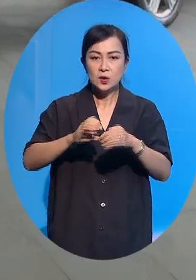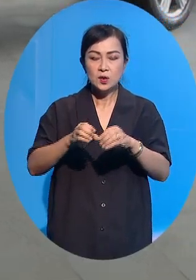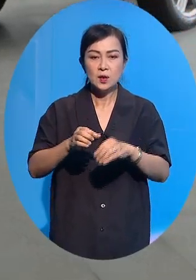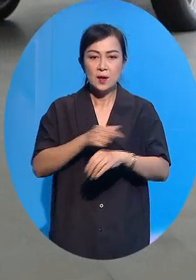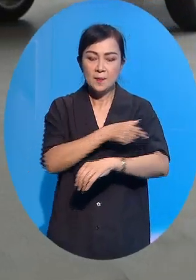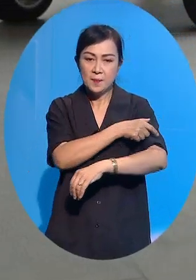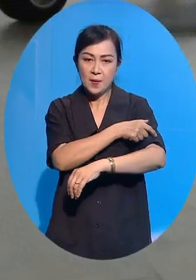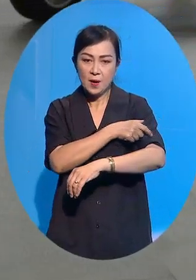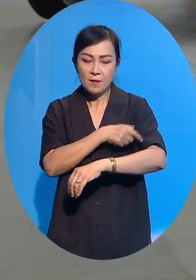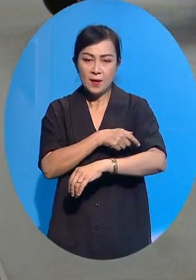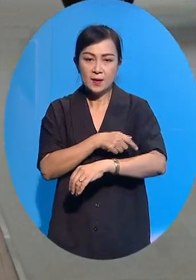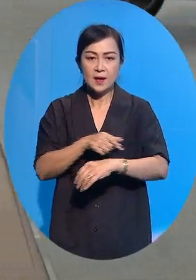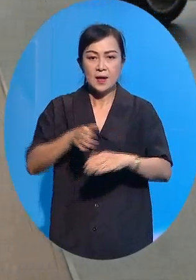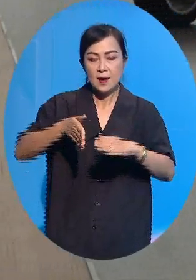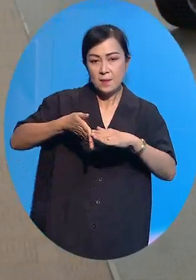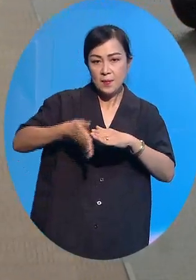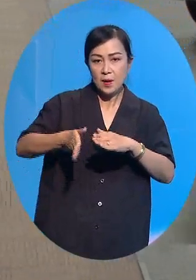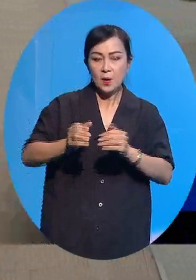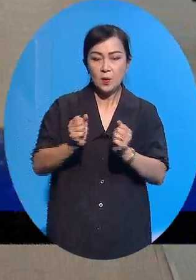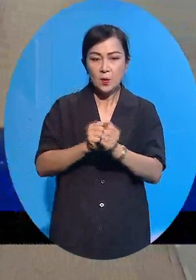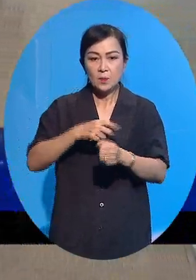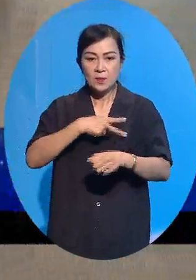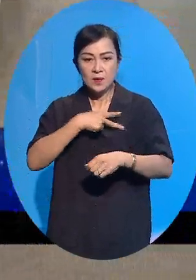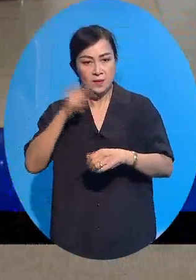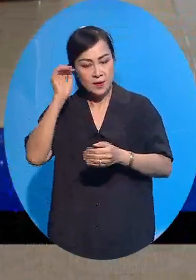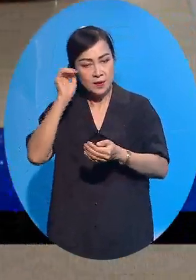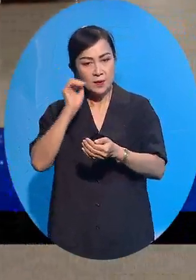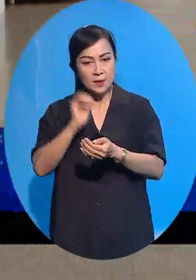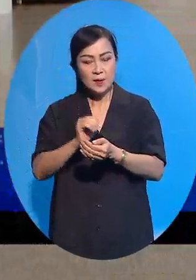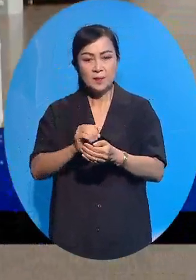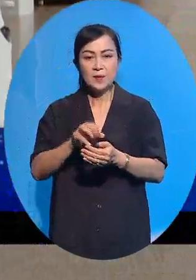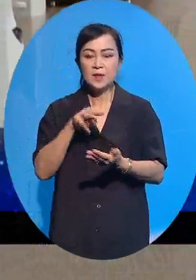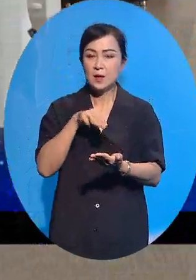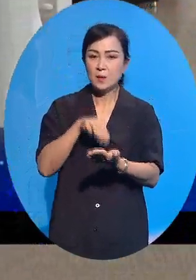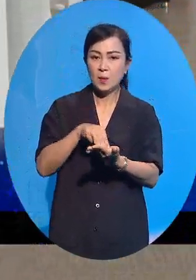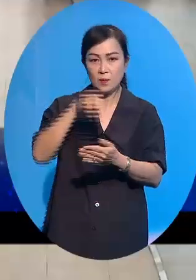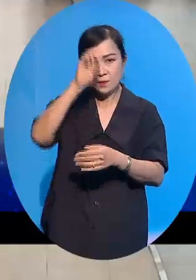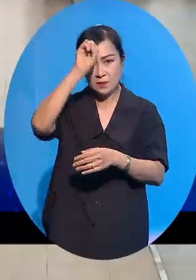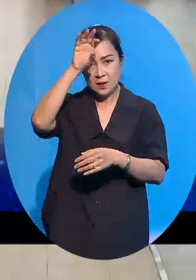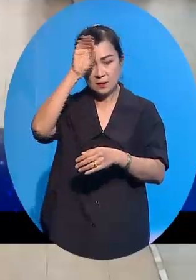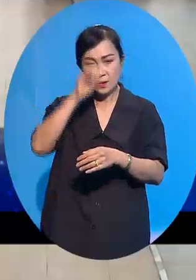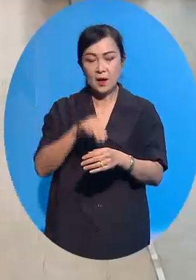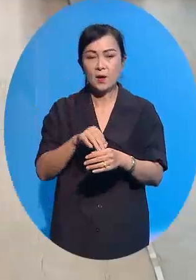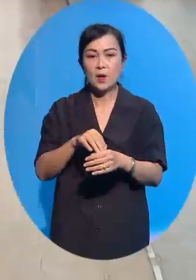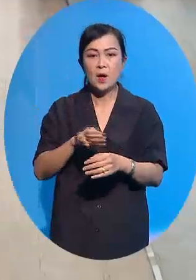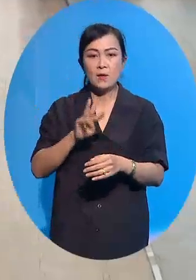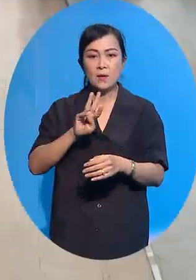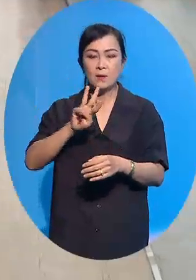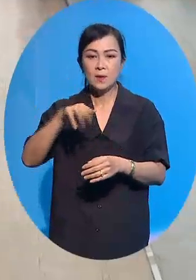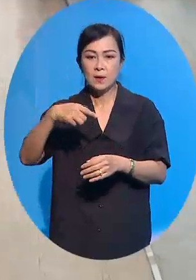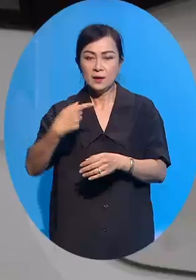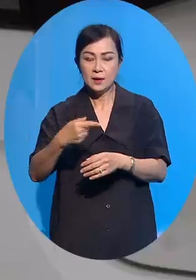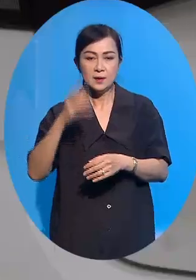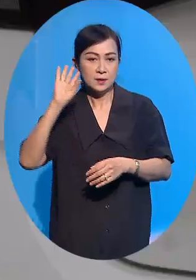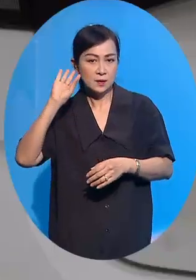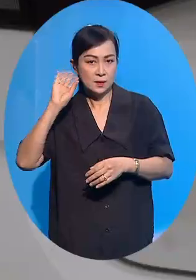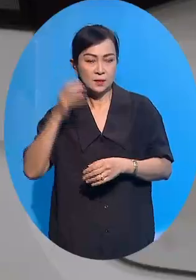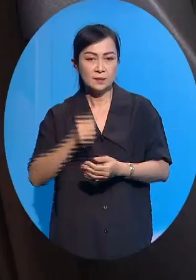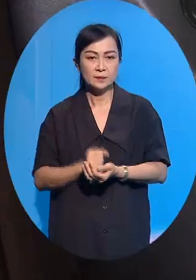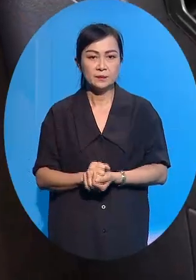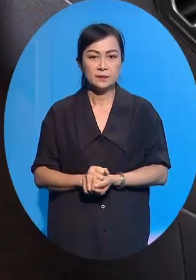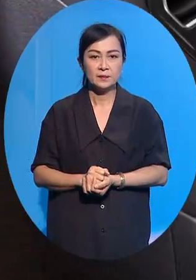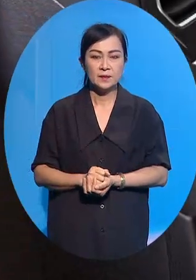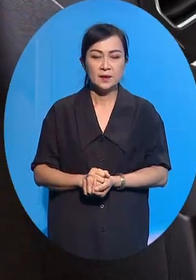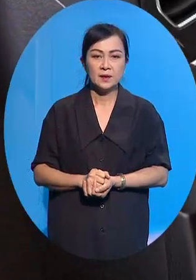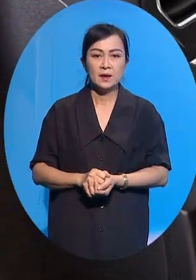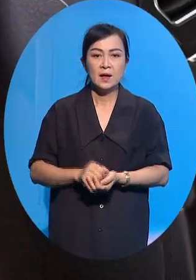bảo hành, bảo dưỡng chính hãng, cùng đội ngũ nhân viên giàu kinh nghiệm, chuyên nghiệp, được đào tạo theo tiêu chuẩn của Volkswagen trên toàn cầu. Dịp này,